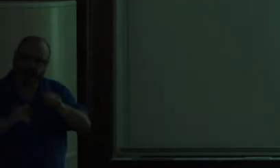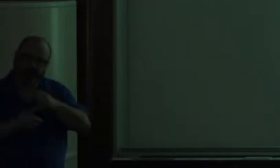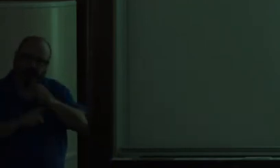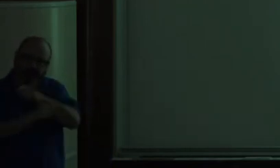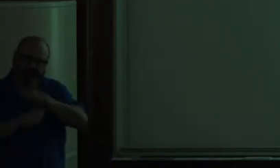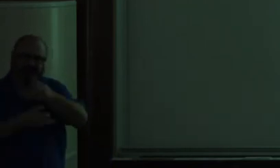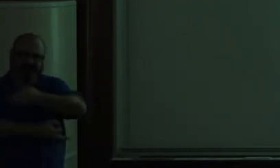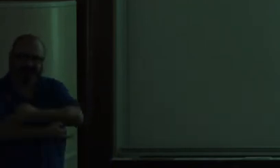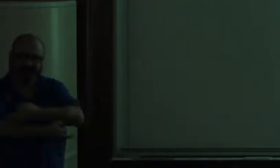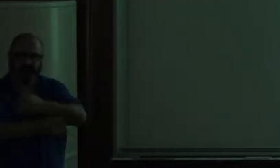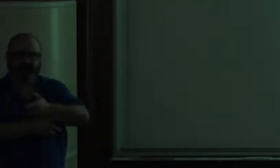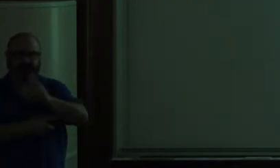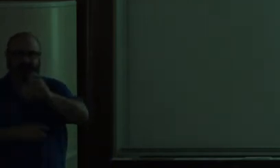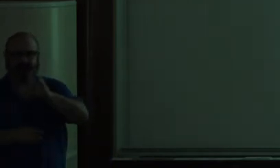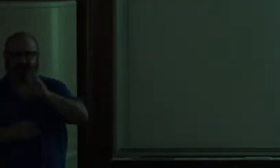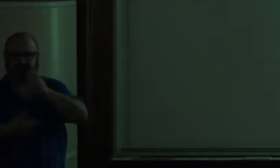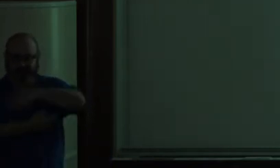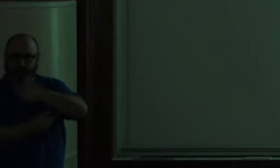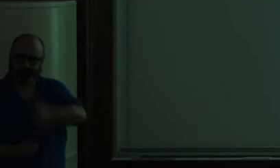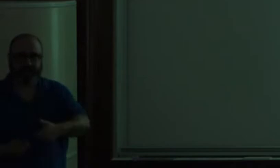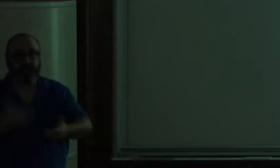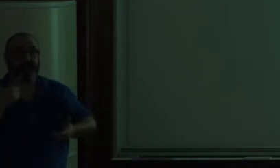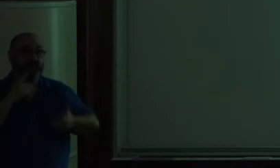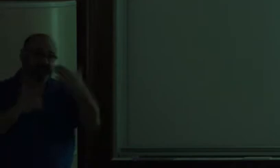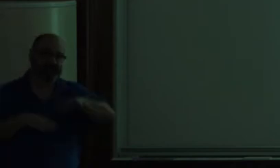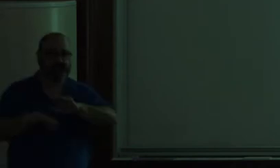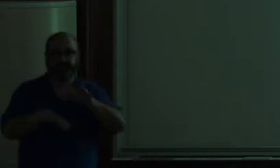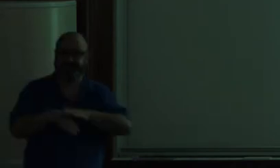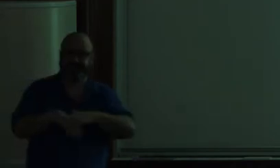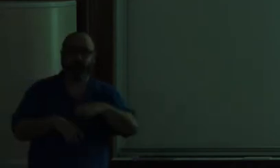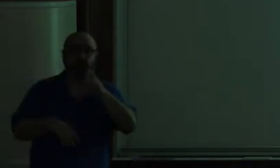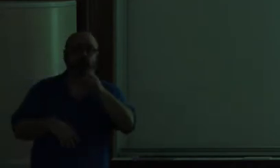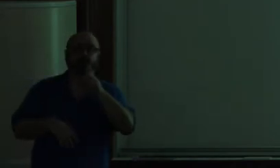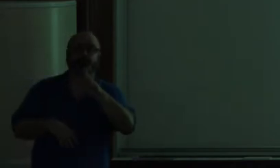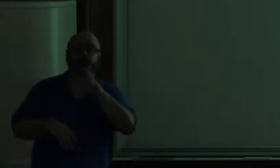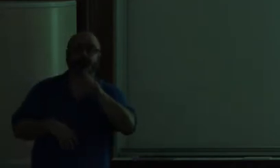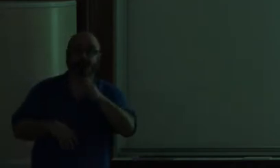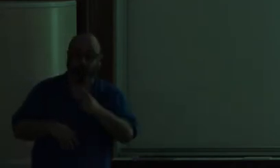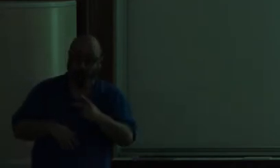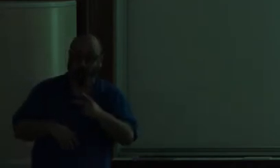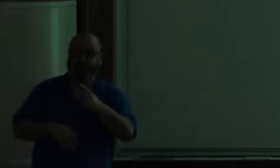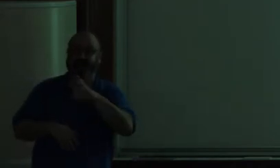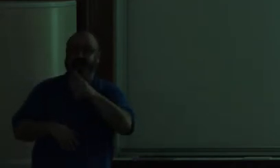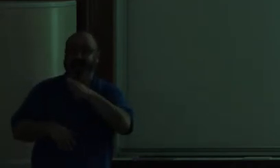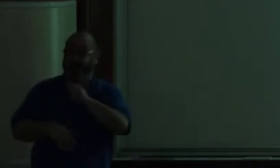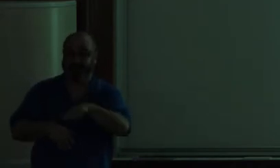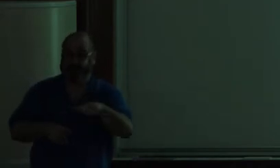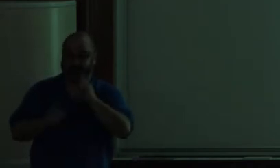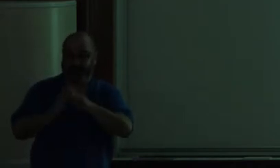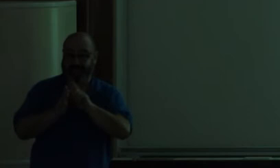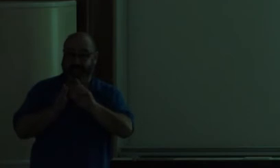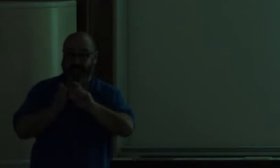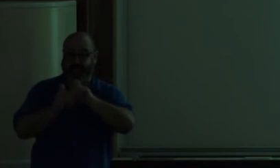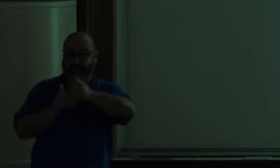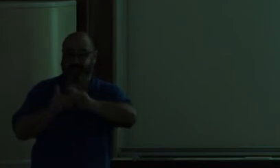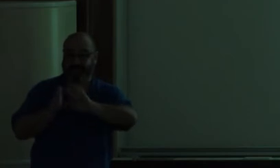of Python, c'est une très très bonne habitude, hein, y a plein de très bonnes choses dedans. Mais sachez-le, le doctyping, c'est exactement ça, c'est de l'interface implicite. Et